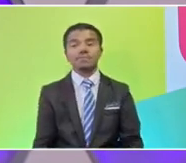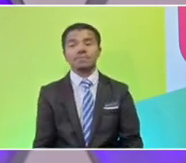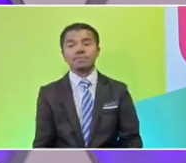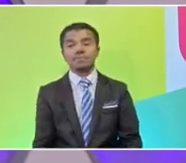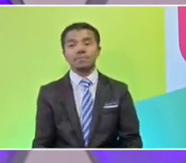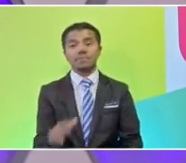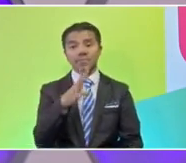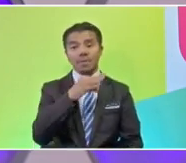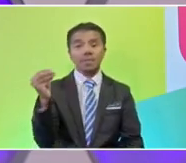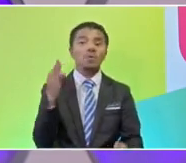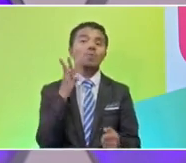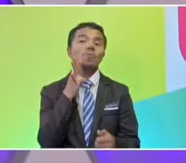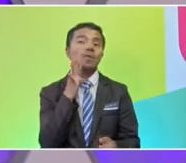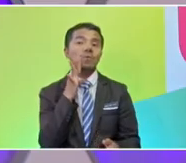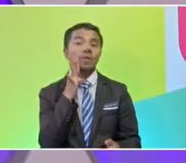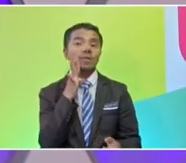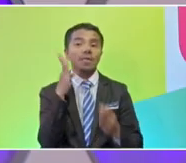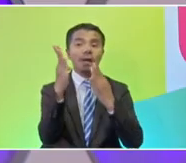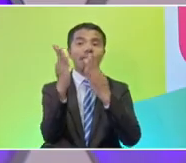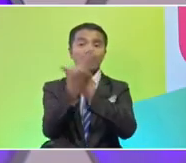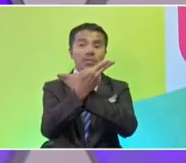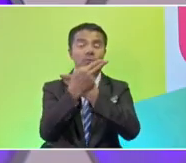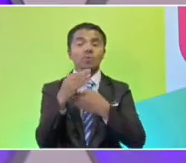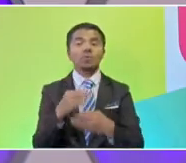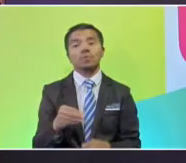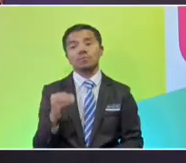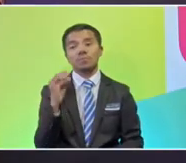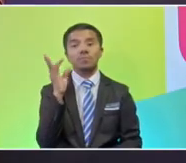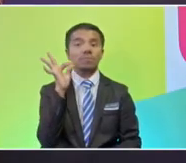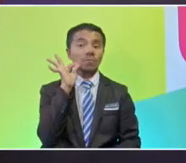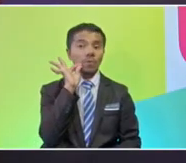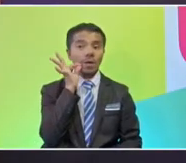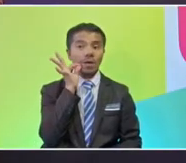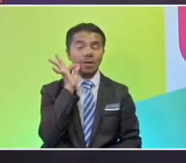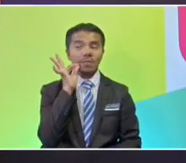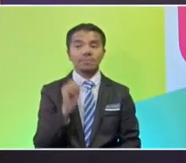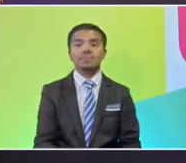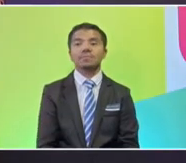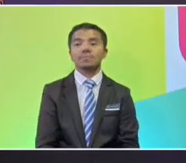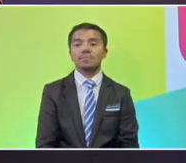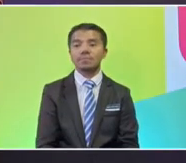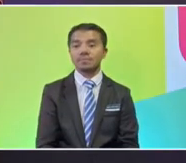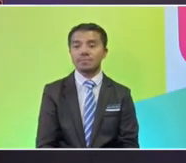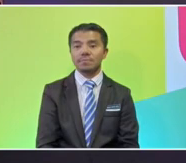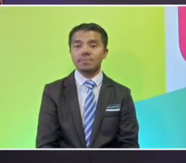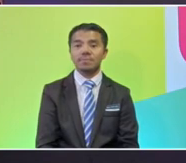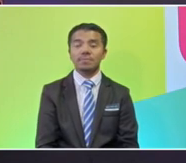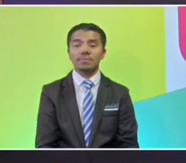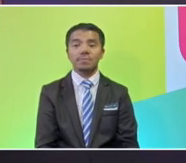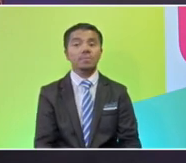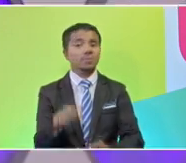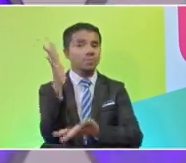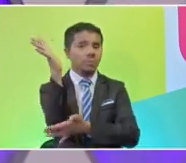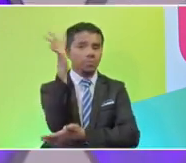warna dan bentuk buah tuh ada di antara tumbuh-tumbuhan ini